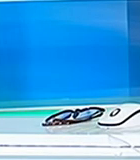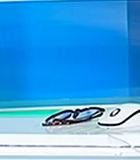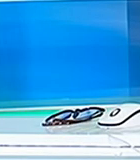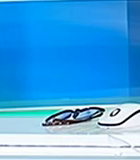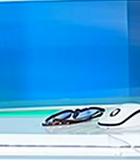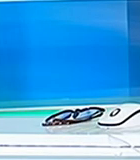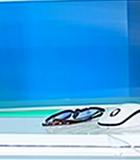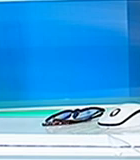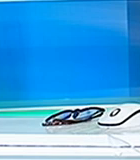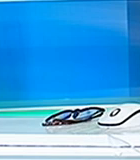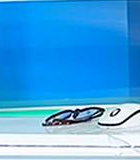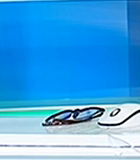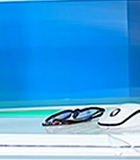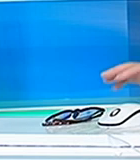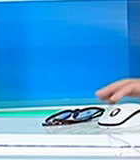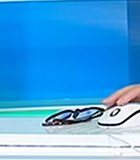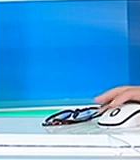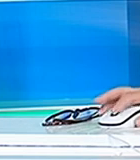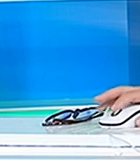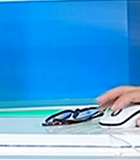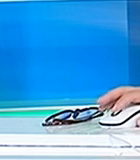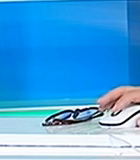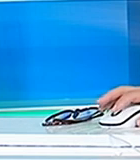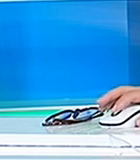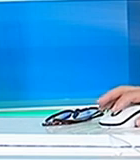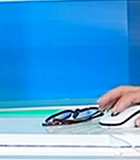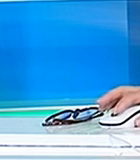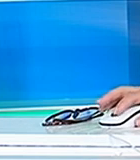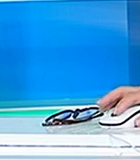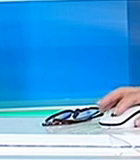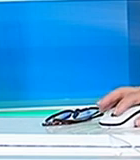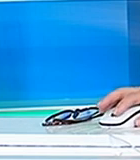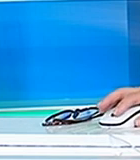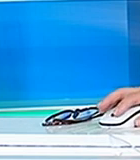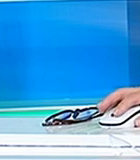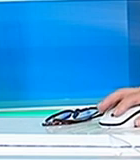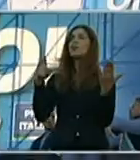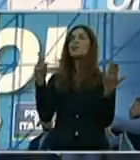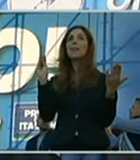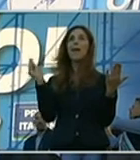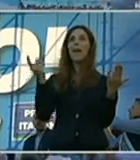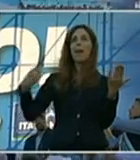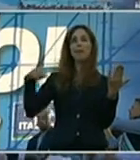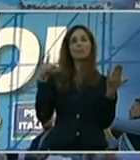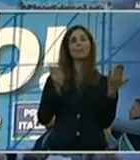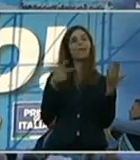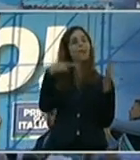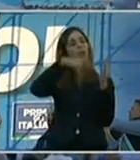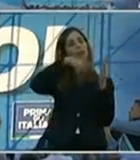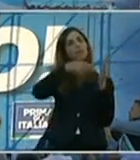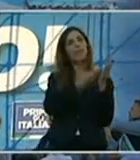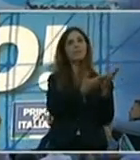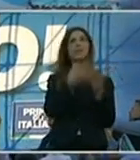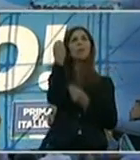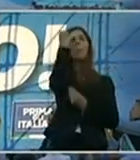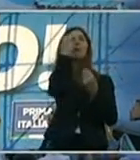hanno avuto anche un piccolo problema. Bisognerebbe che i nostri ragazzi leggessero una